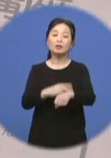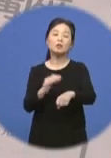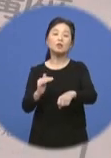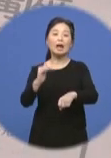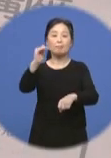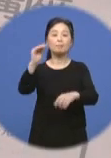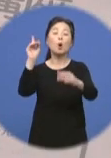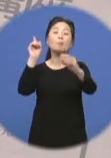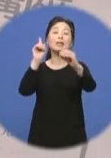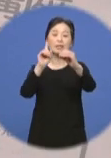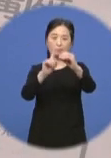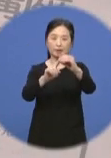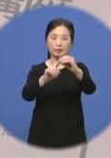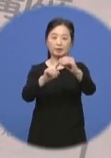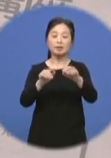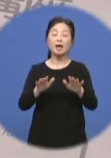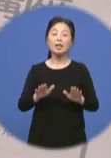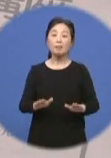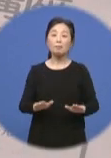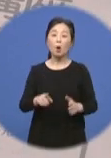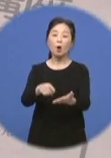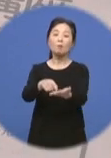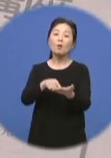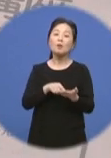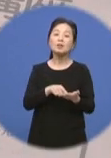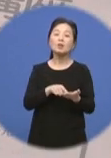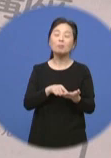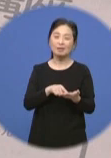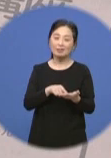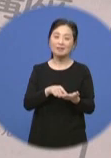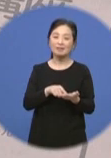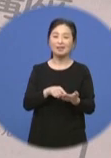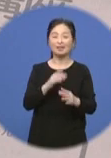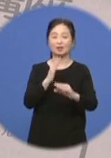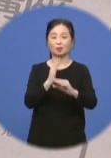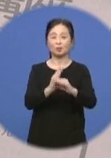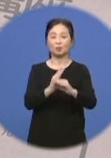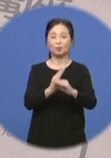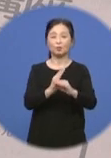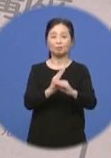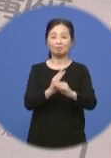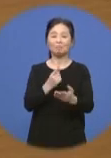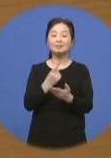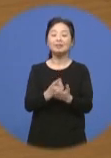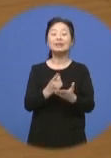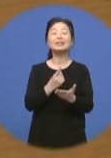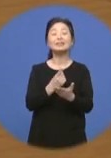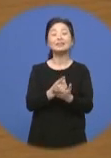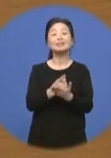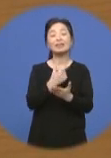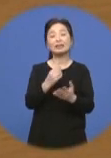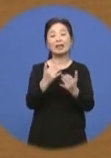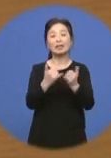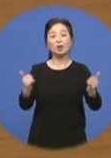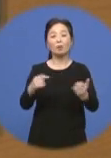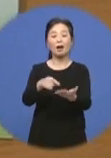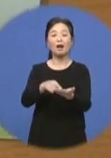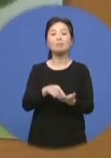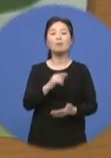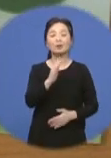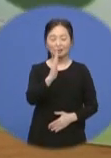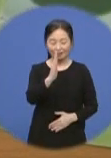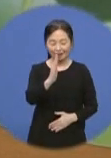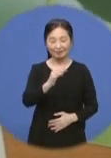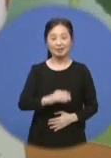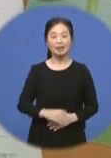。現在も申し込み受付中ですので、ご希望の方はぜひお申し込みください。最後に